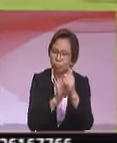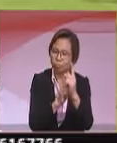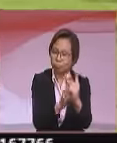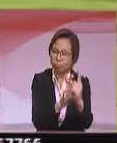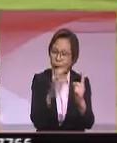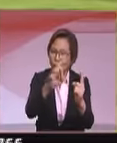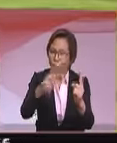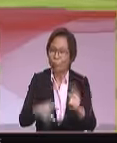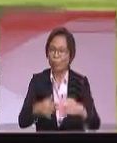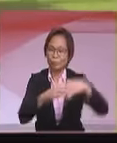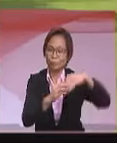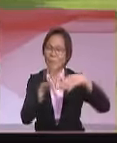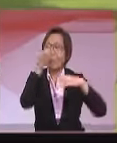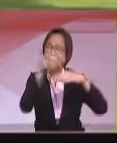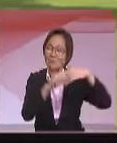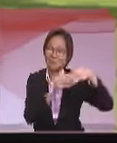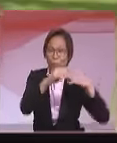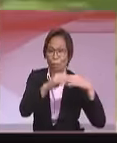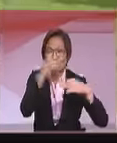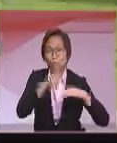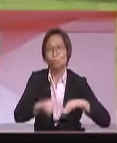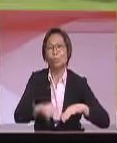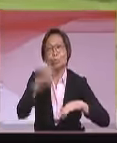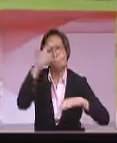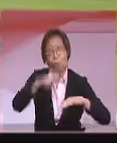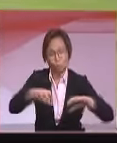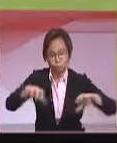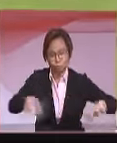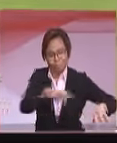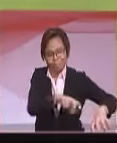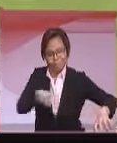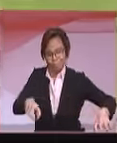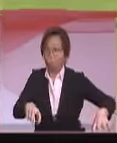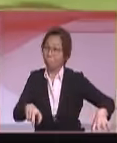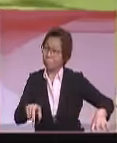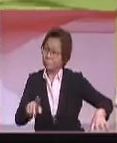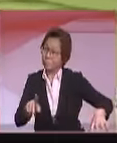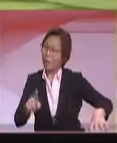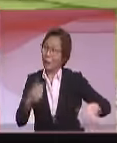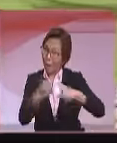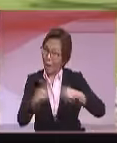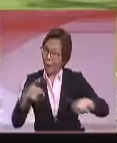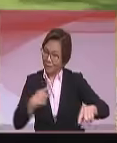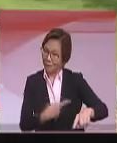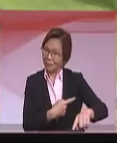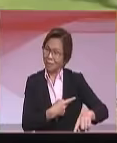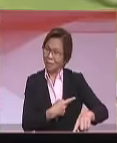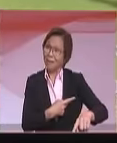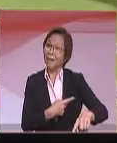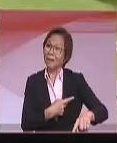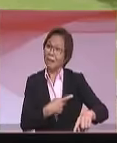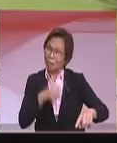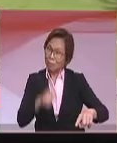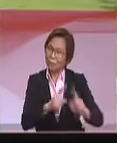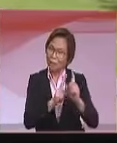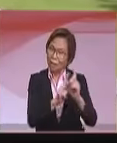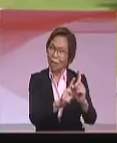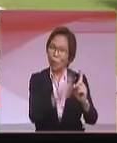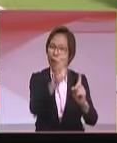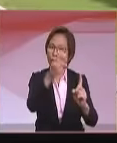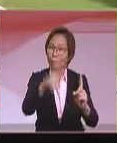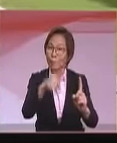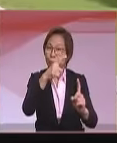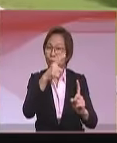Kelonggaran yang diberikan kerajaan untuk melakukan aktiviti rentas negeri ini tidak bermakna kita boleh sewenang-wenangnya melakukan apa sahaja kerana